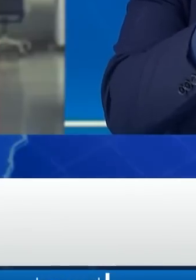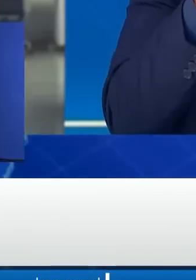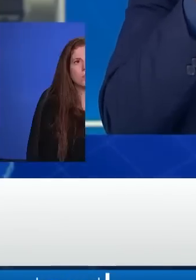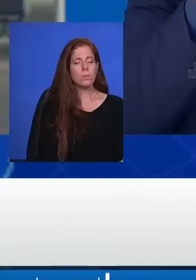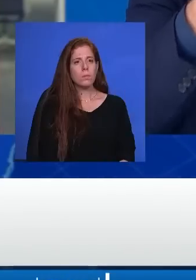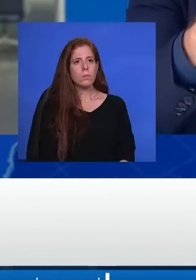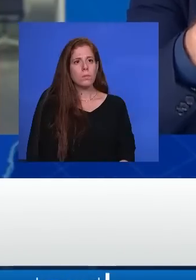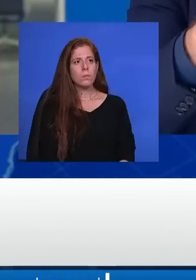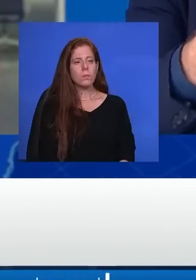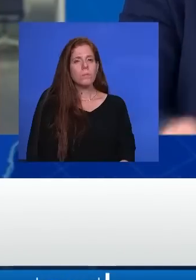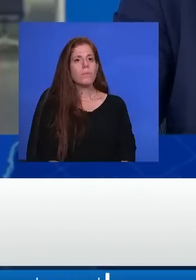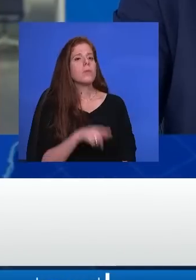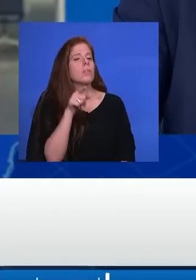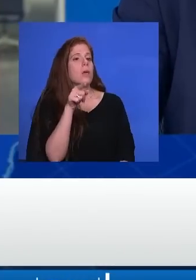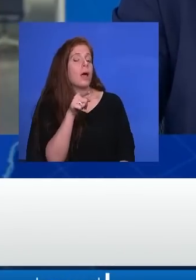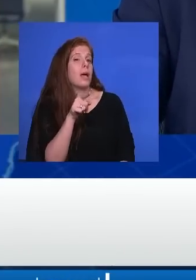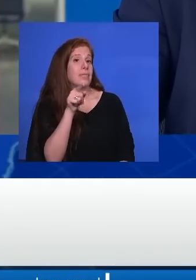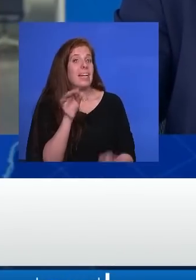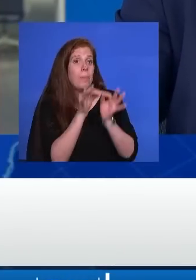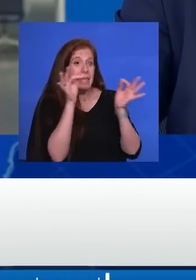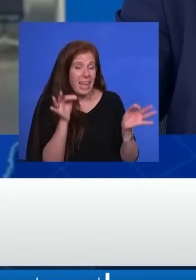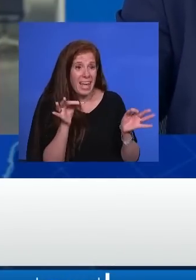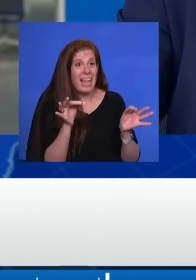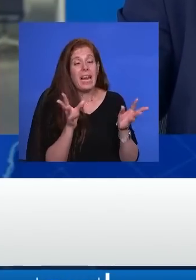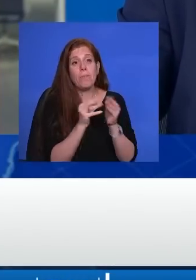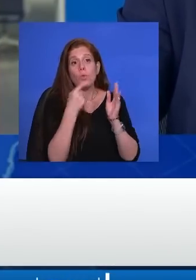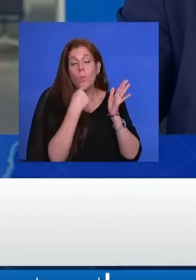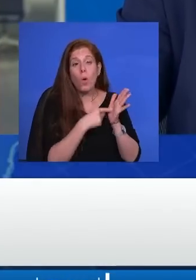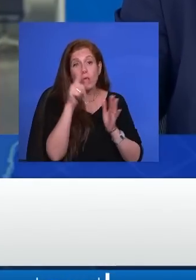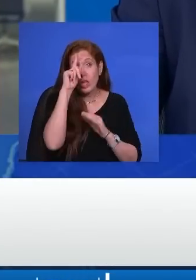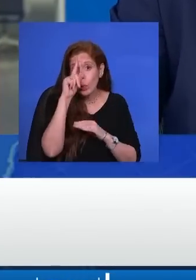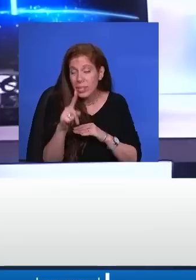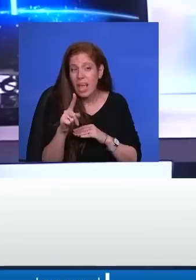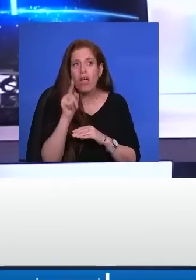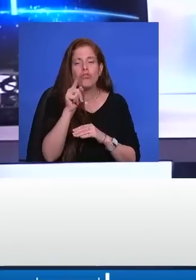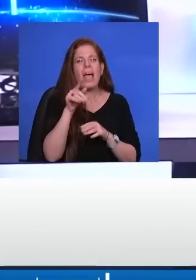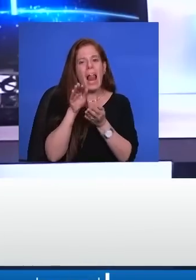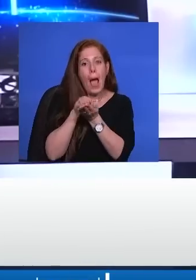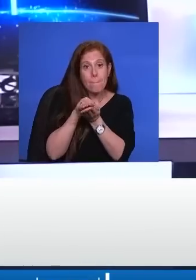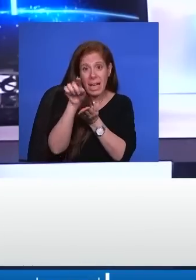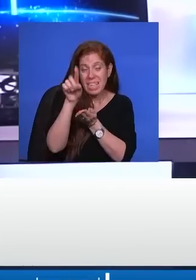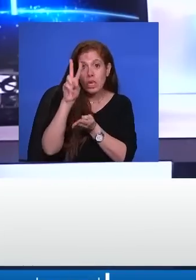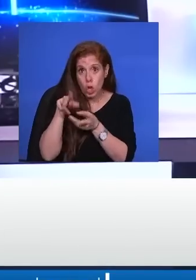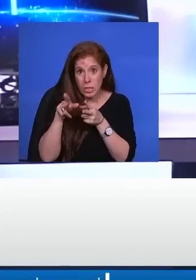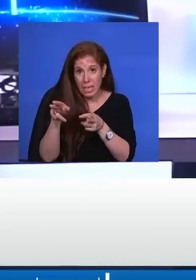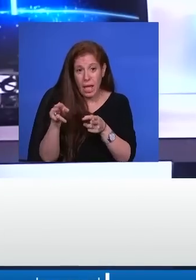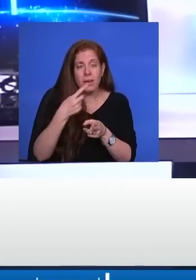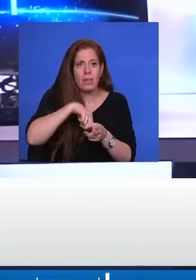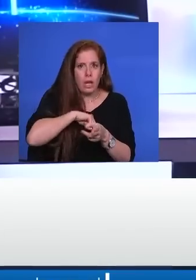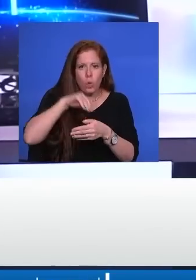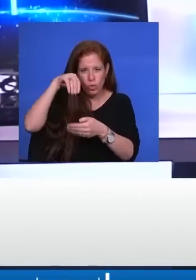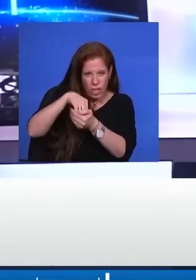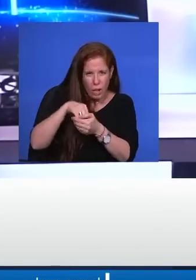אחר? איזה אינדיקציה לי ממנה? אתה מתחיל עם דוגמאות שאתה יודע שלעכבר הזה יש סרטן, כי אנחנו בעצם השתלנו כן, סרטן.